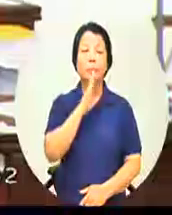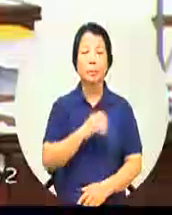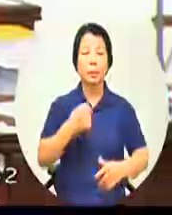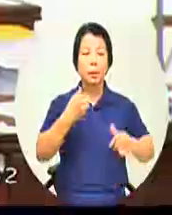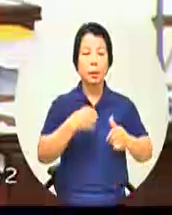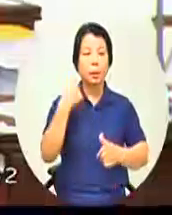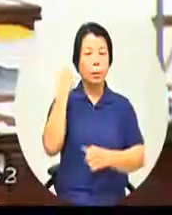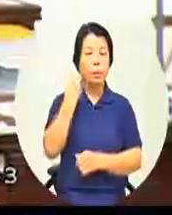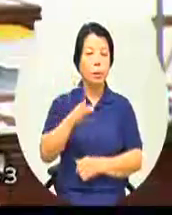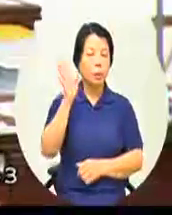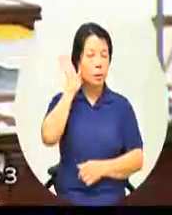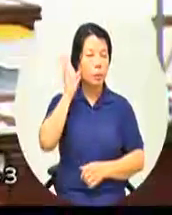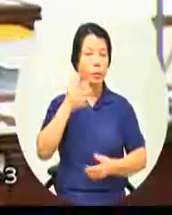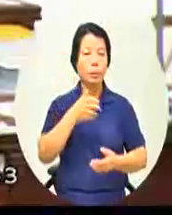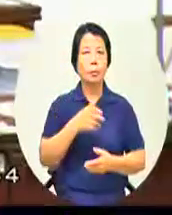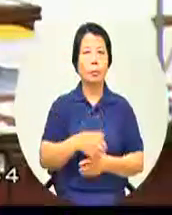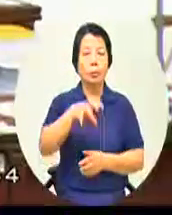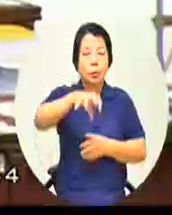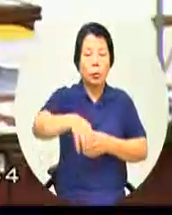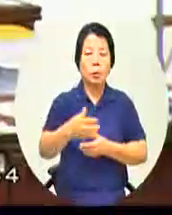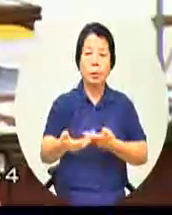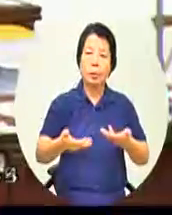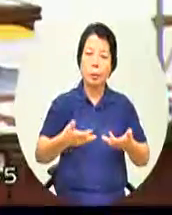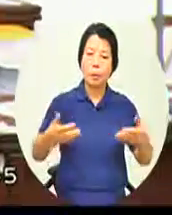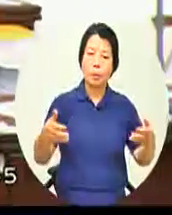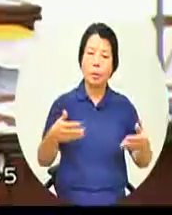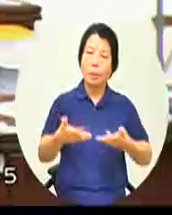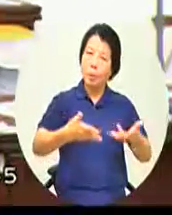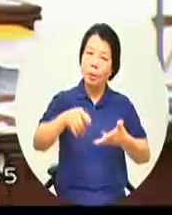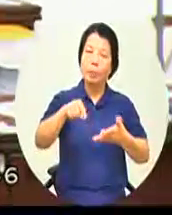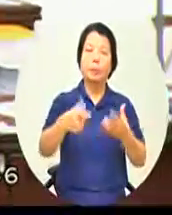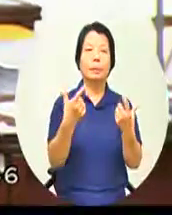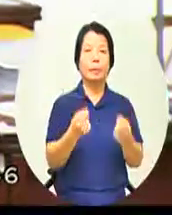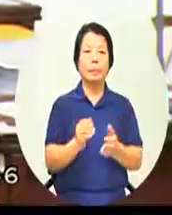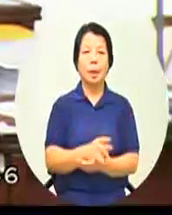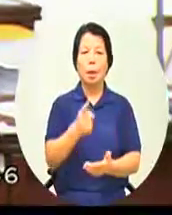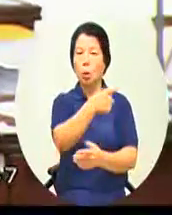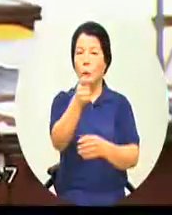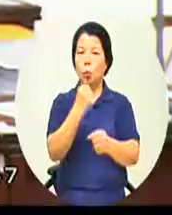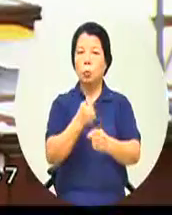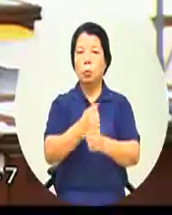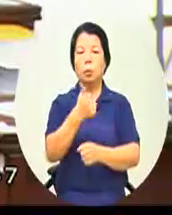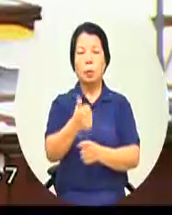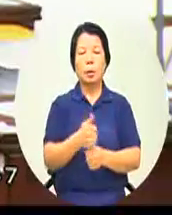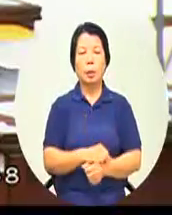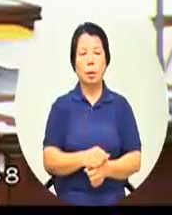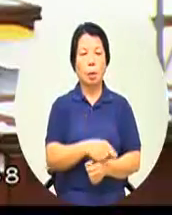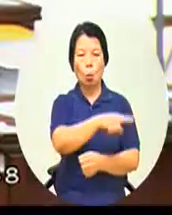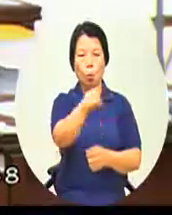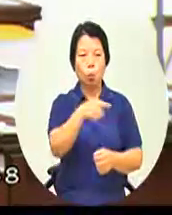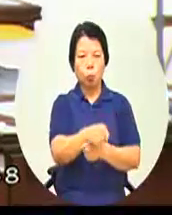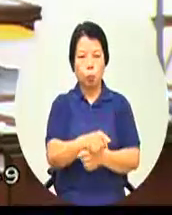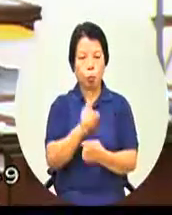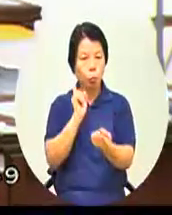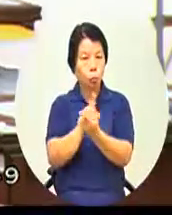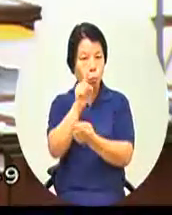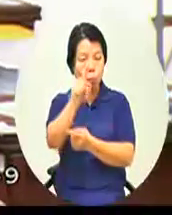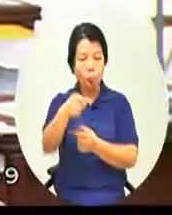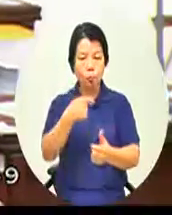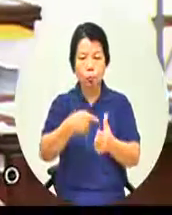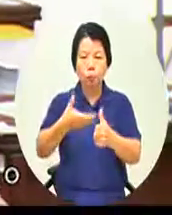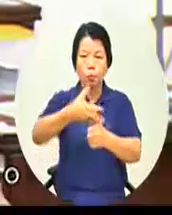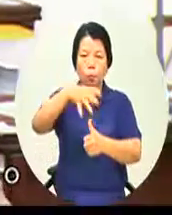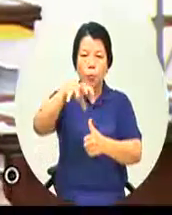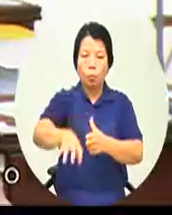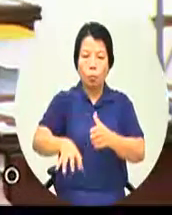是您所用的钱啊，是用到真正坦白讲哦，就是讲大家人对来教育局非常认同啊。当然，局长